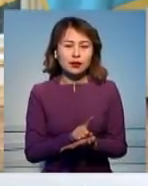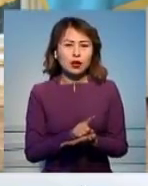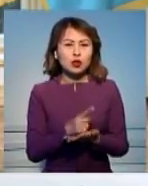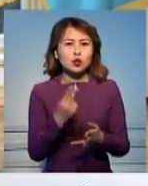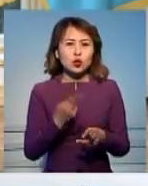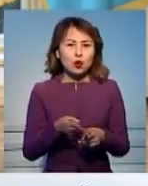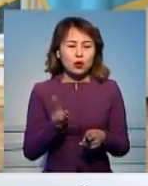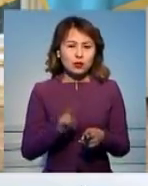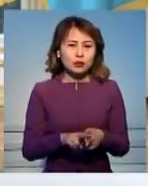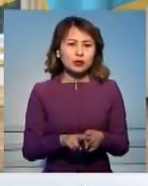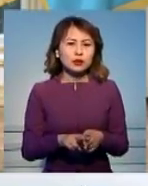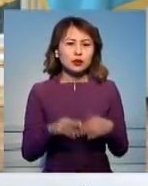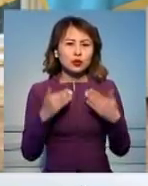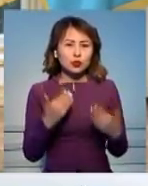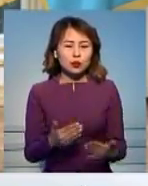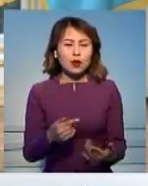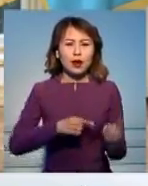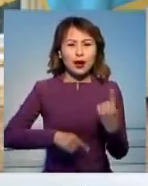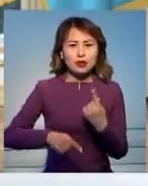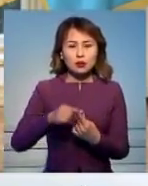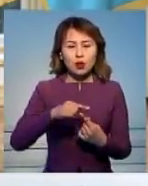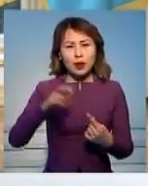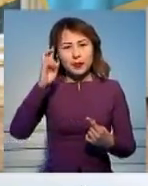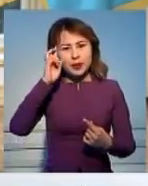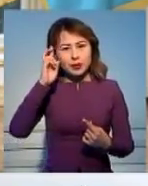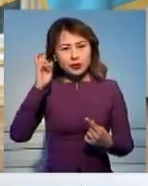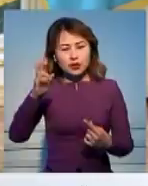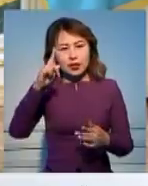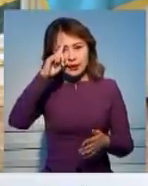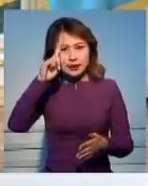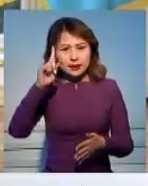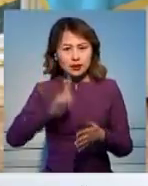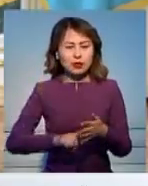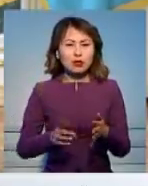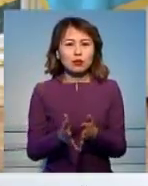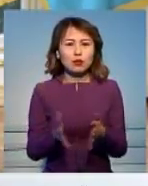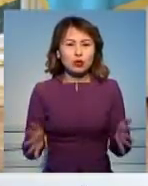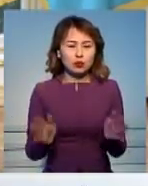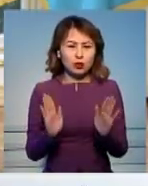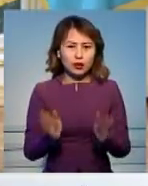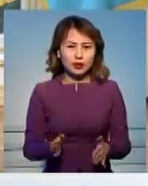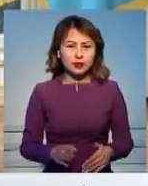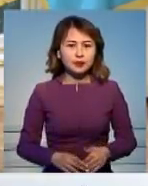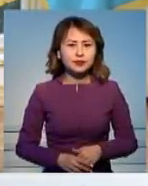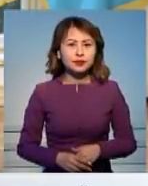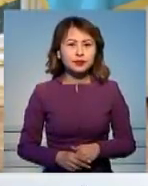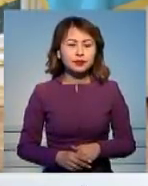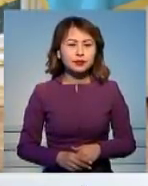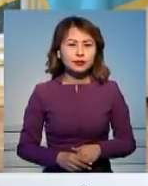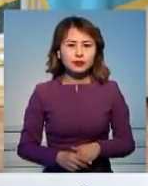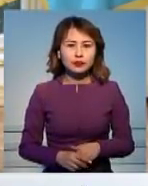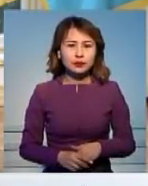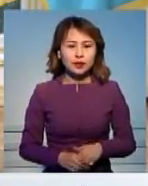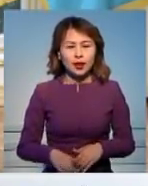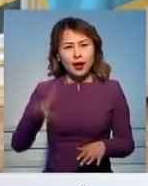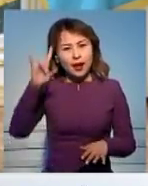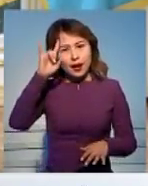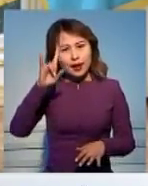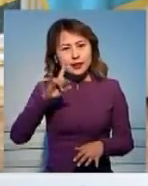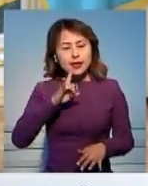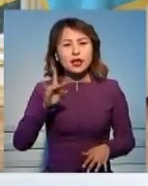Сол арқылы кәсіпкер қауымының мемлекетке деген сенімі арта түсетін болады. Сондықтан